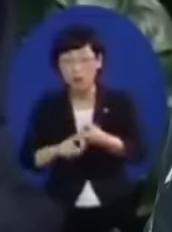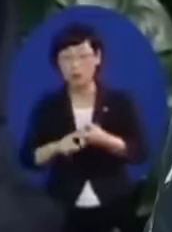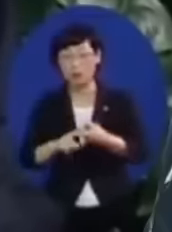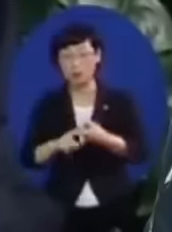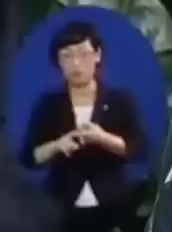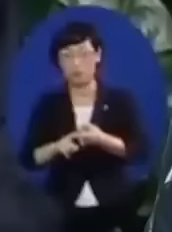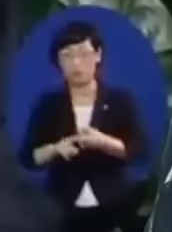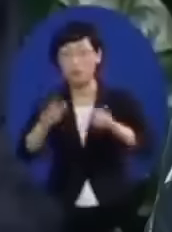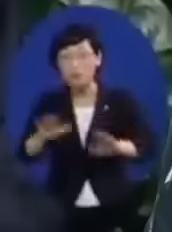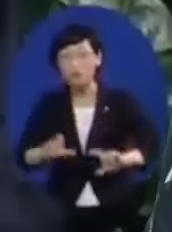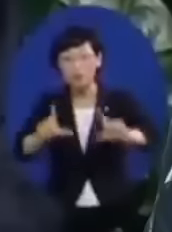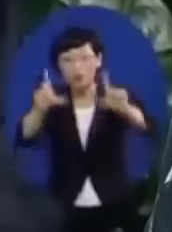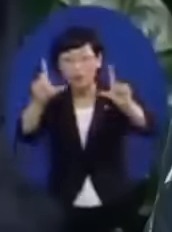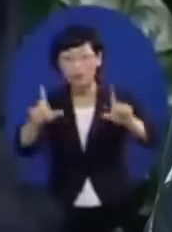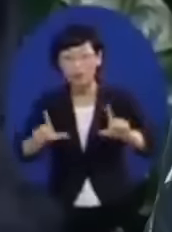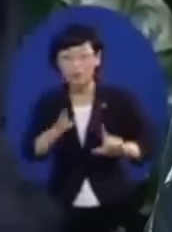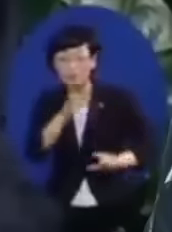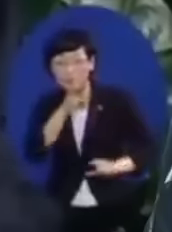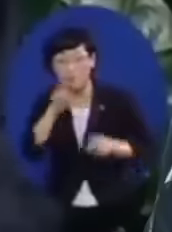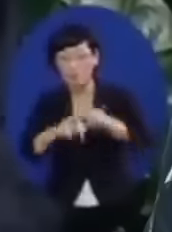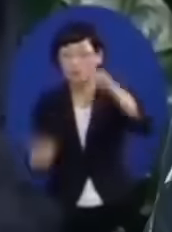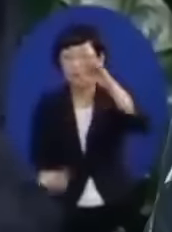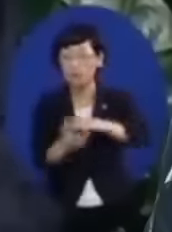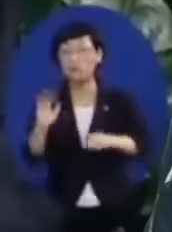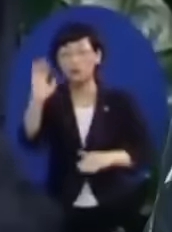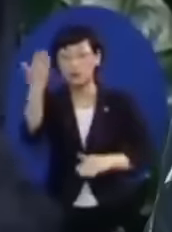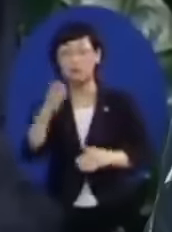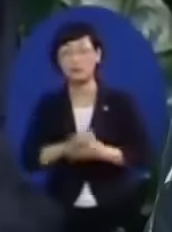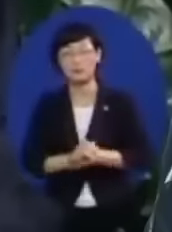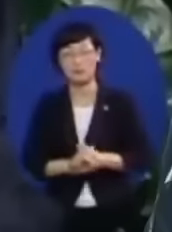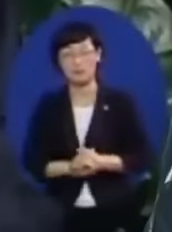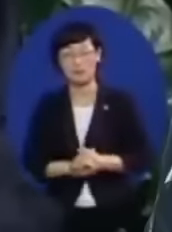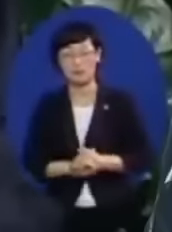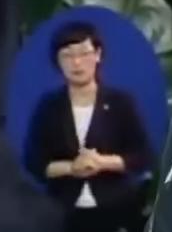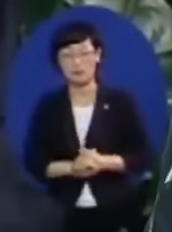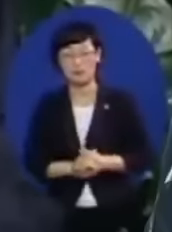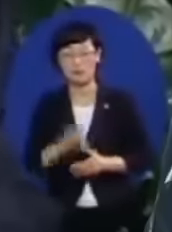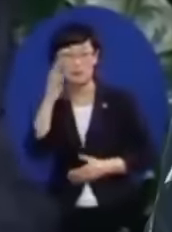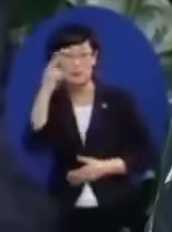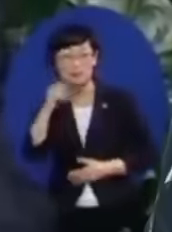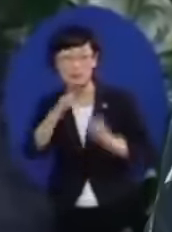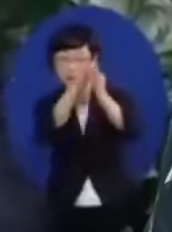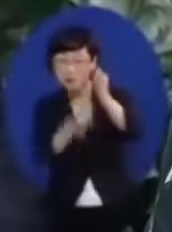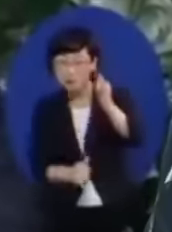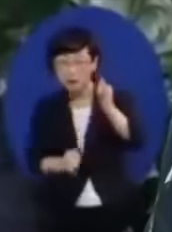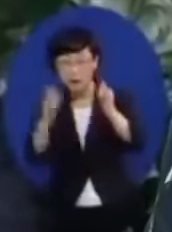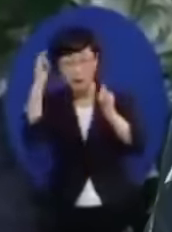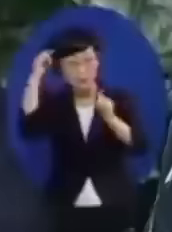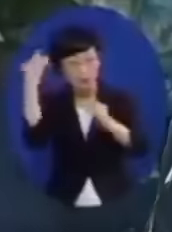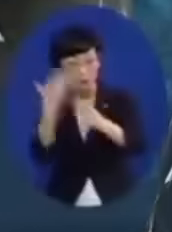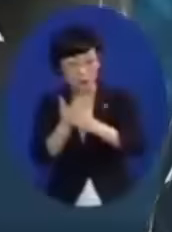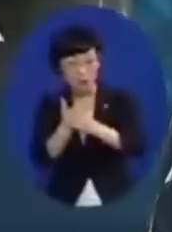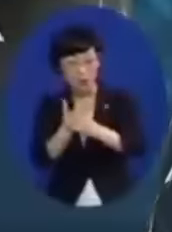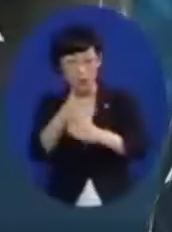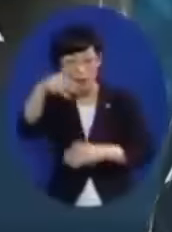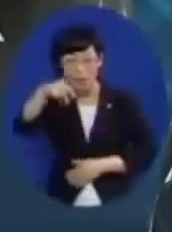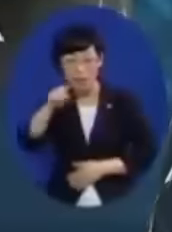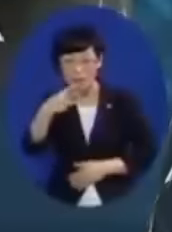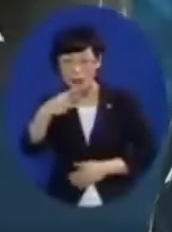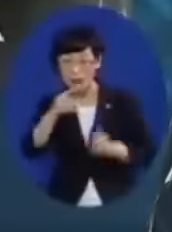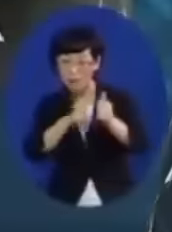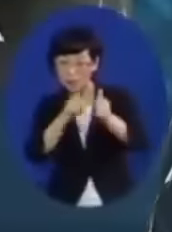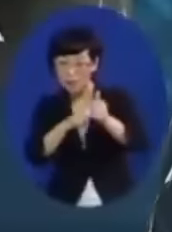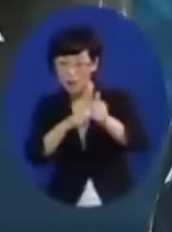그대로 오늘날 실제로 이루어지고 있는 것입니다. 미국의 역사학자 찰스 비어드